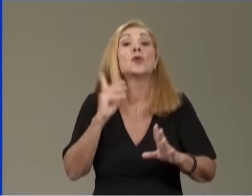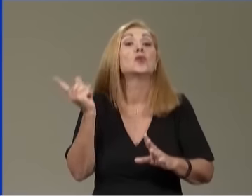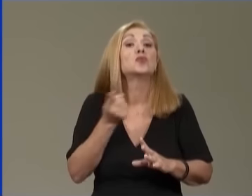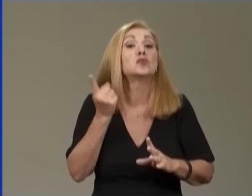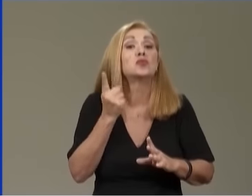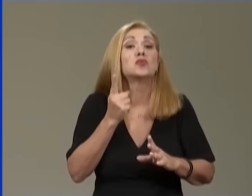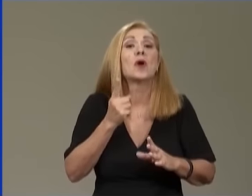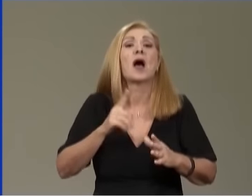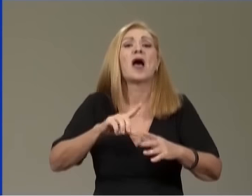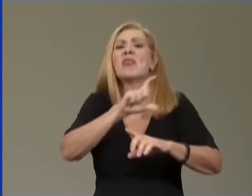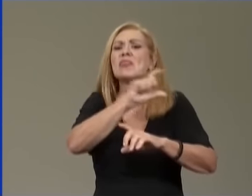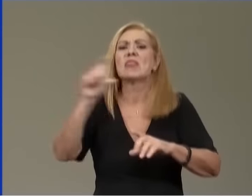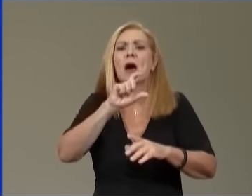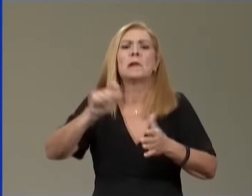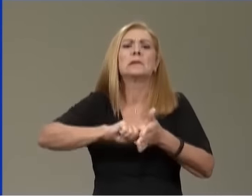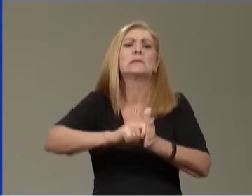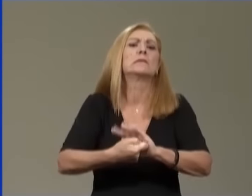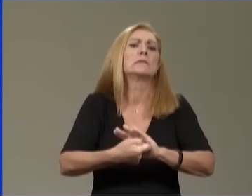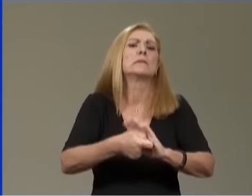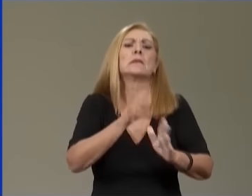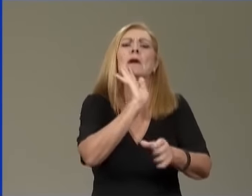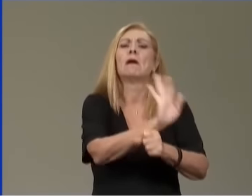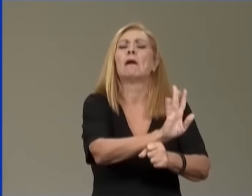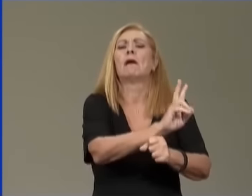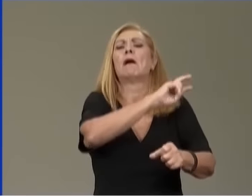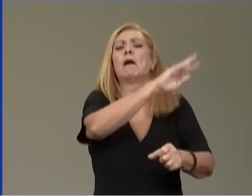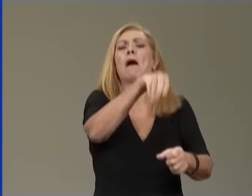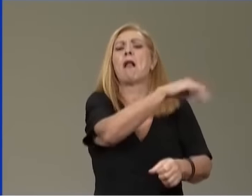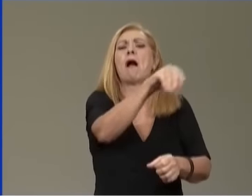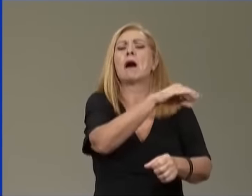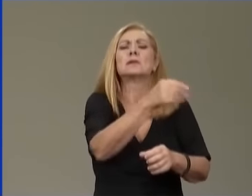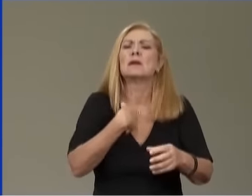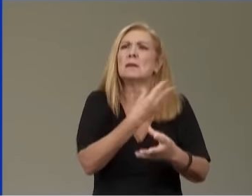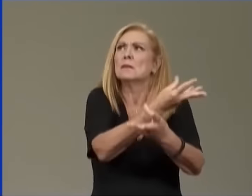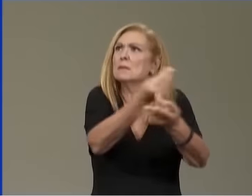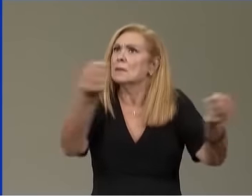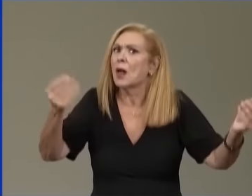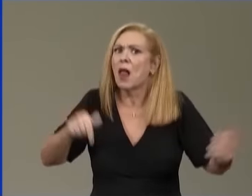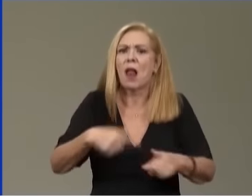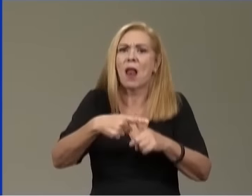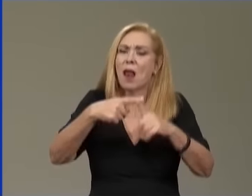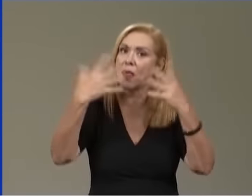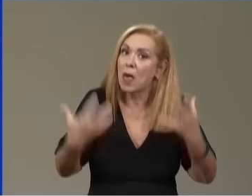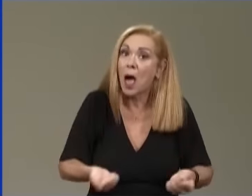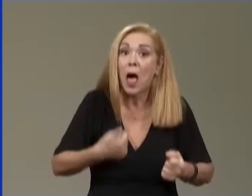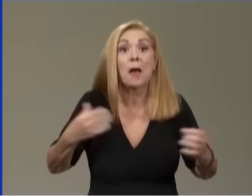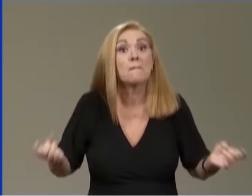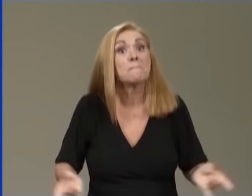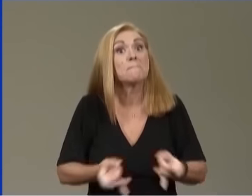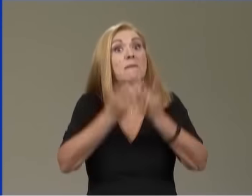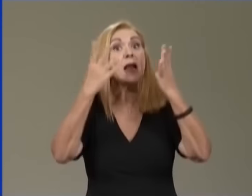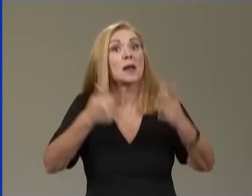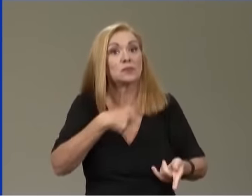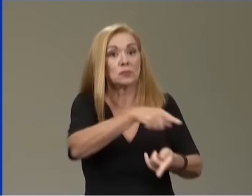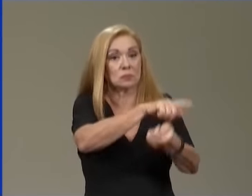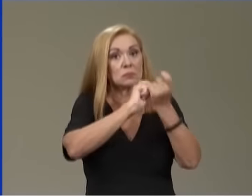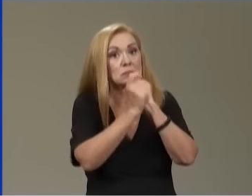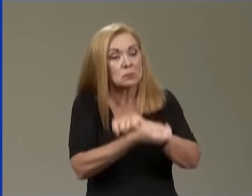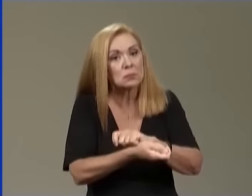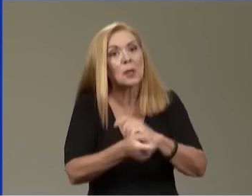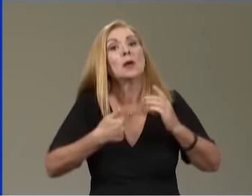διαμερίσματα. Και έχουμε πολλά κλειστά διαμερίσματα στην πατρίδα μας, τα οποία αν μπορέσουμε και τα αξιοποιήσουμε θα μπορέσουμε